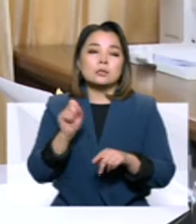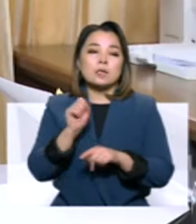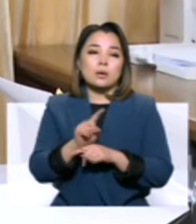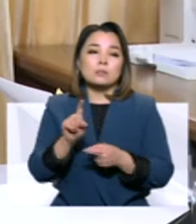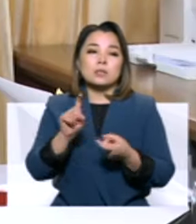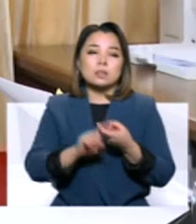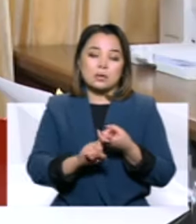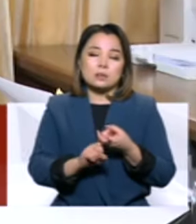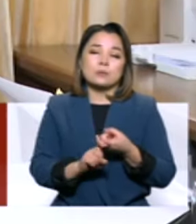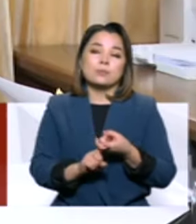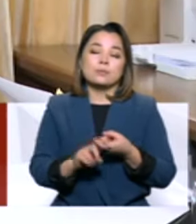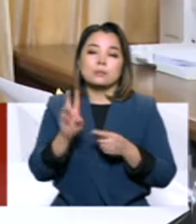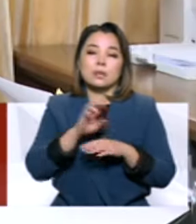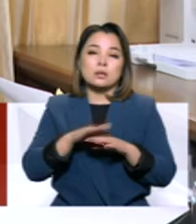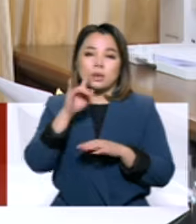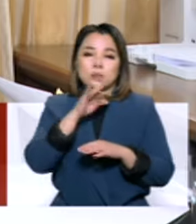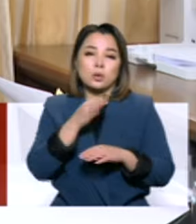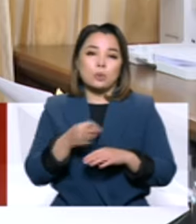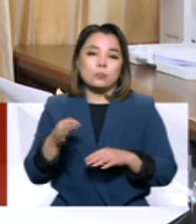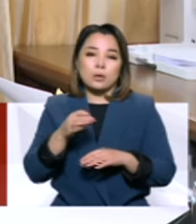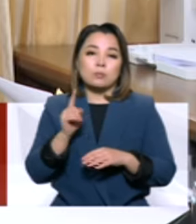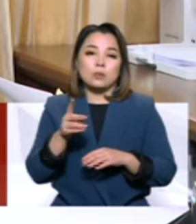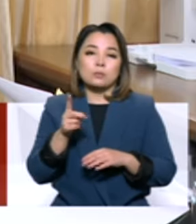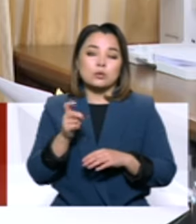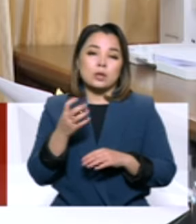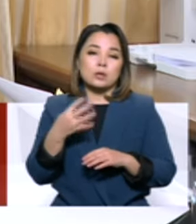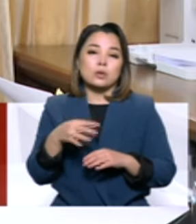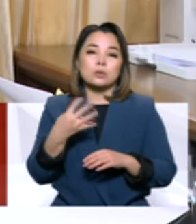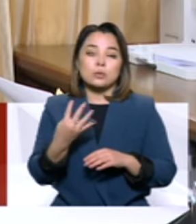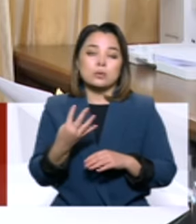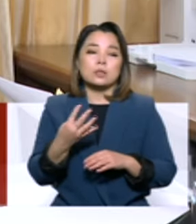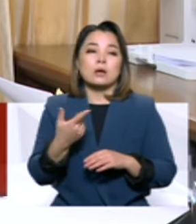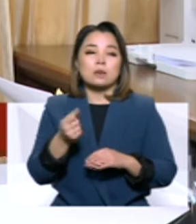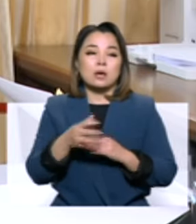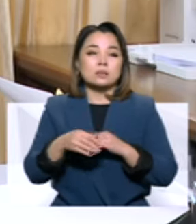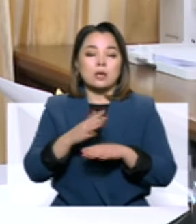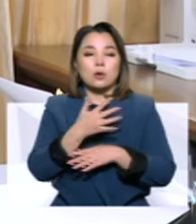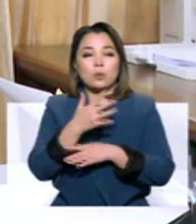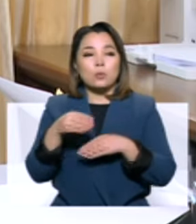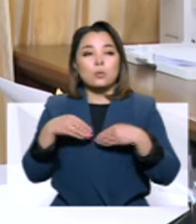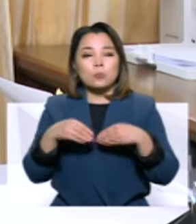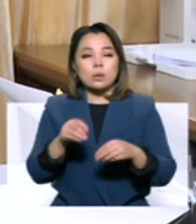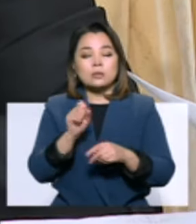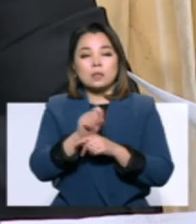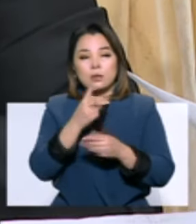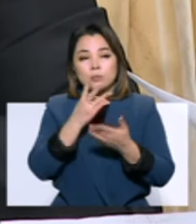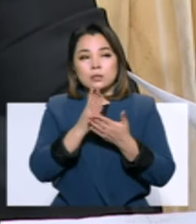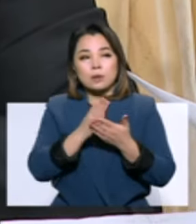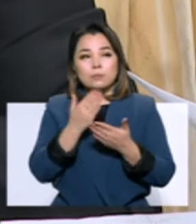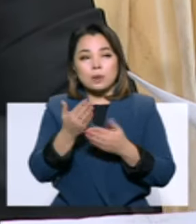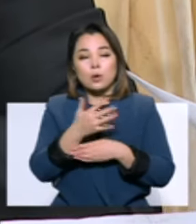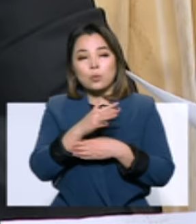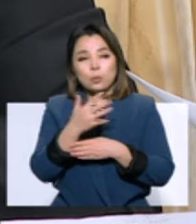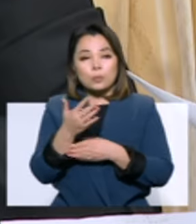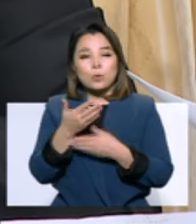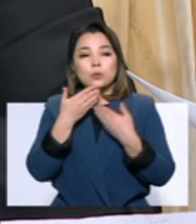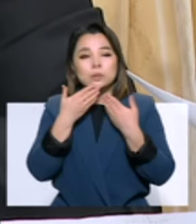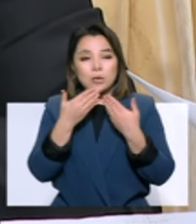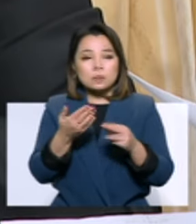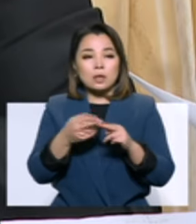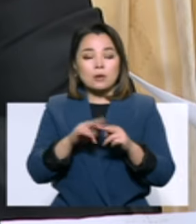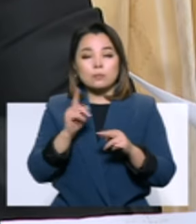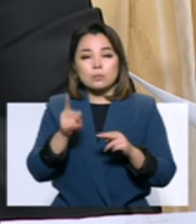сәйкес Батыс Қазақстан облысында 1144 гектарға орман отырғызу керек деген тапсырма бар. Енді орманшылардан сұрасам,